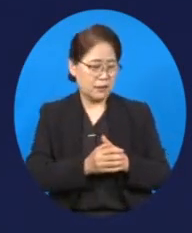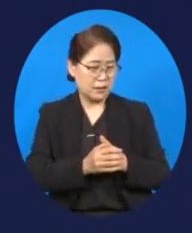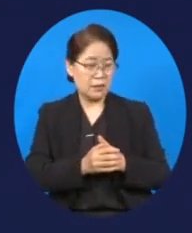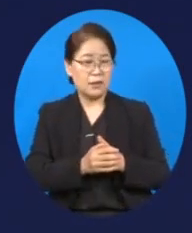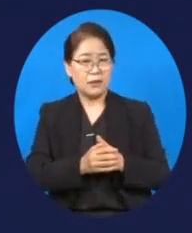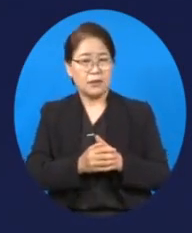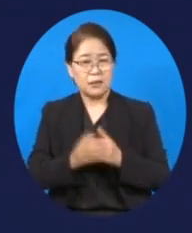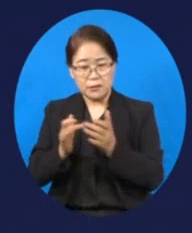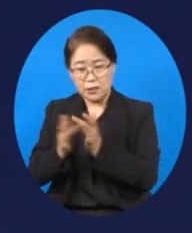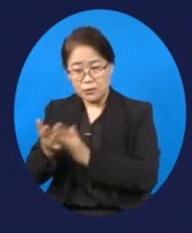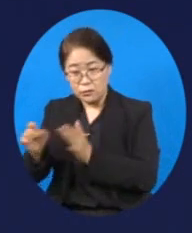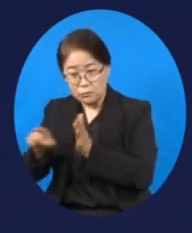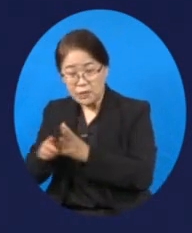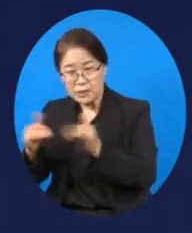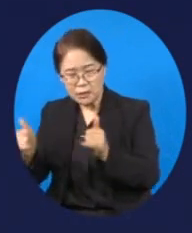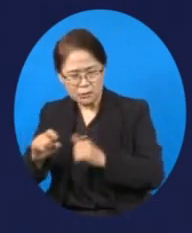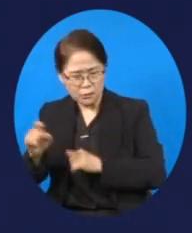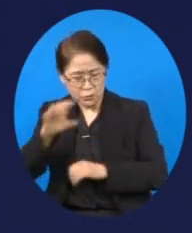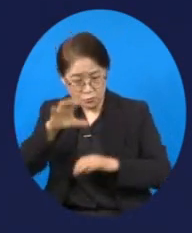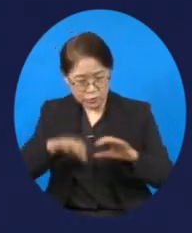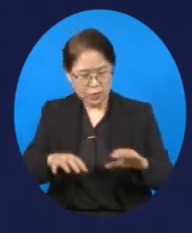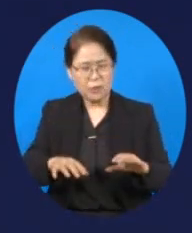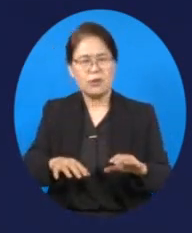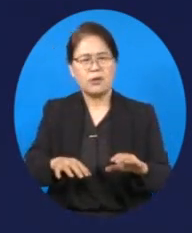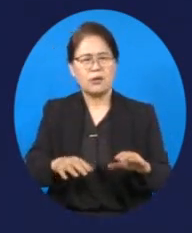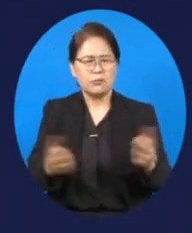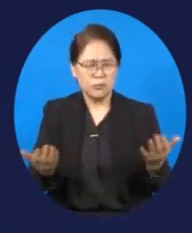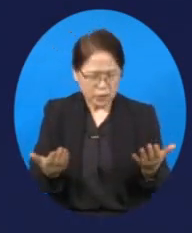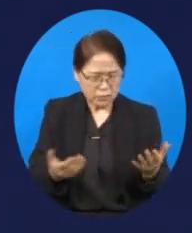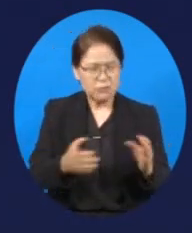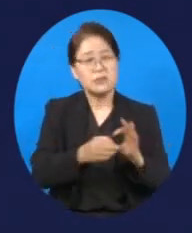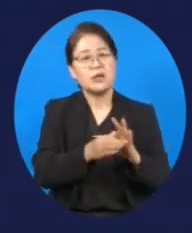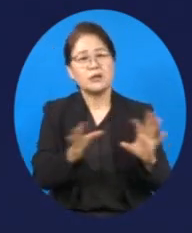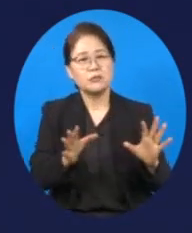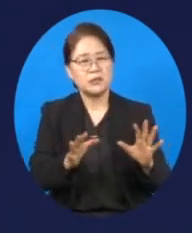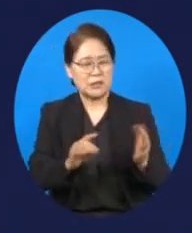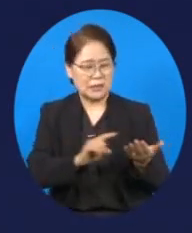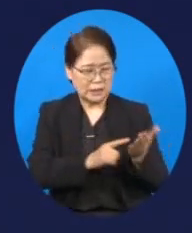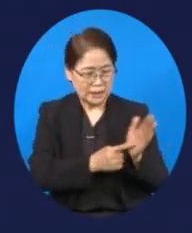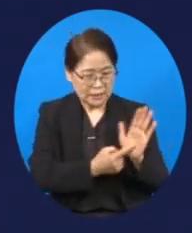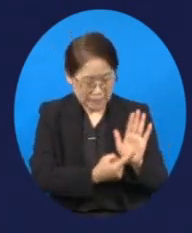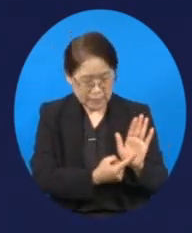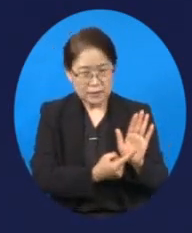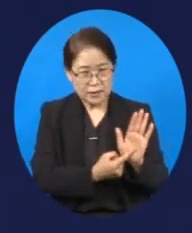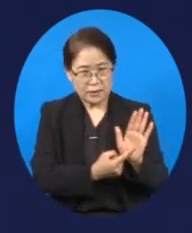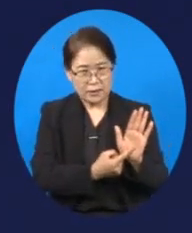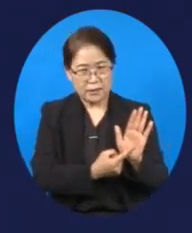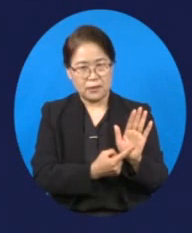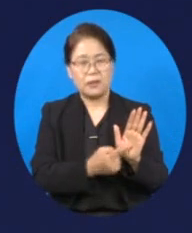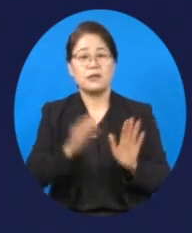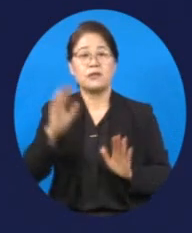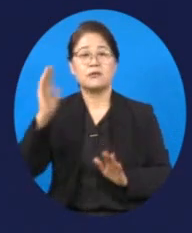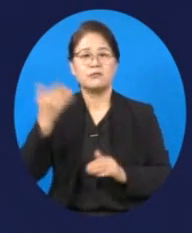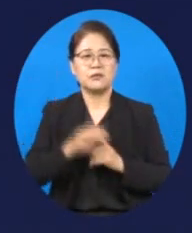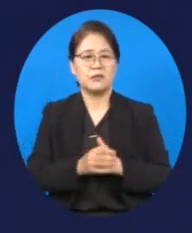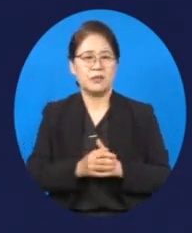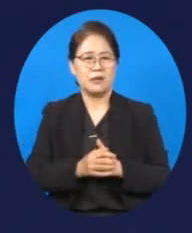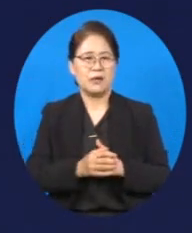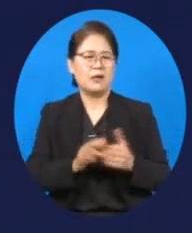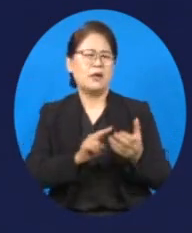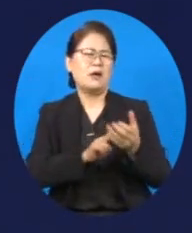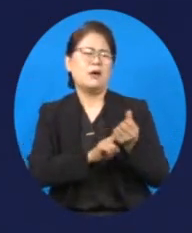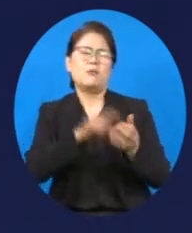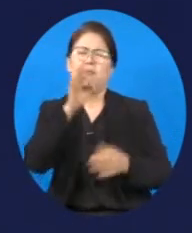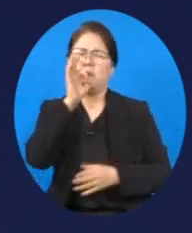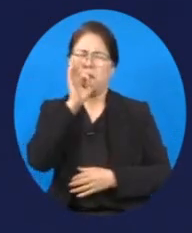빛의 자녀는 어디에서 무엇을 하든지간에 드러날 수밖에 없다는 거예요 숨겨질 수가